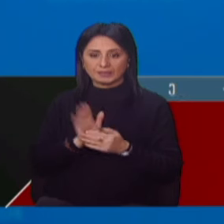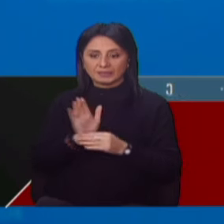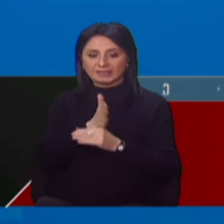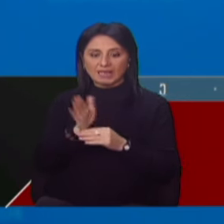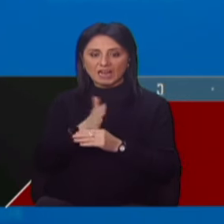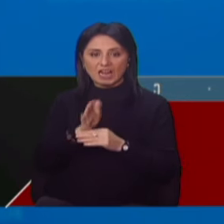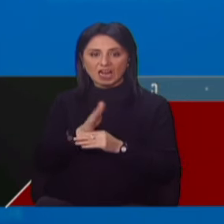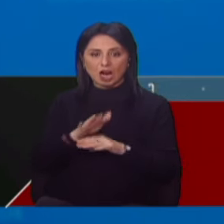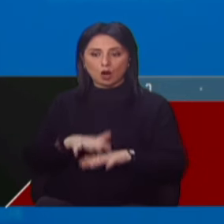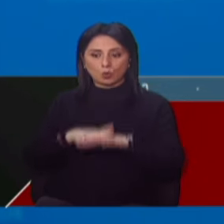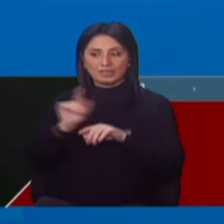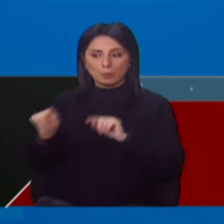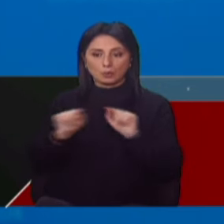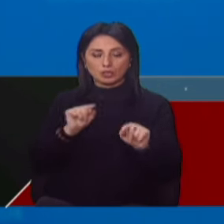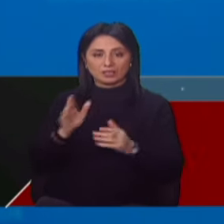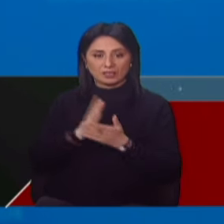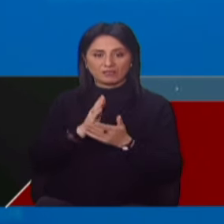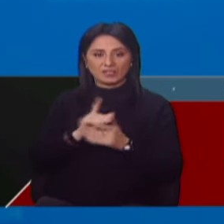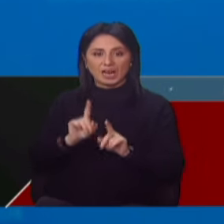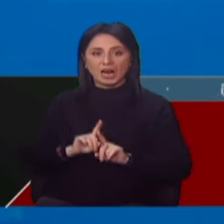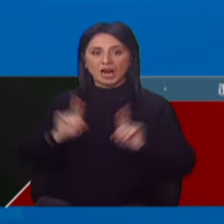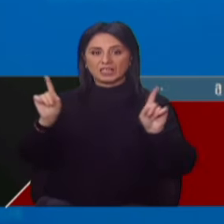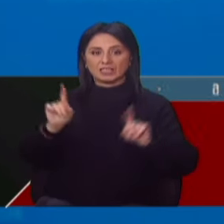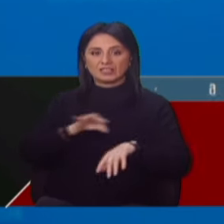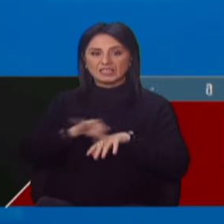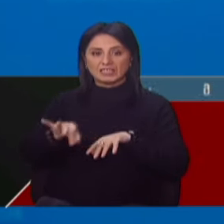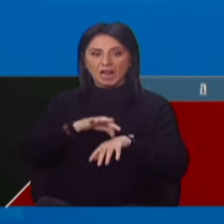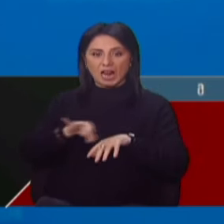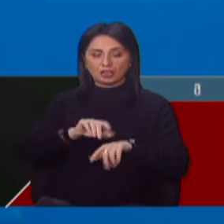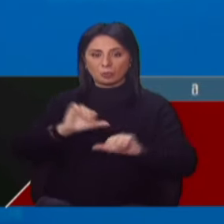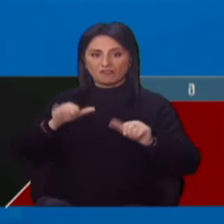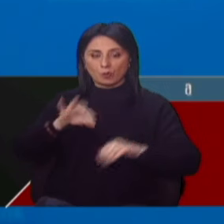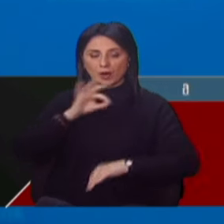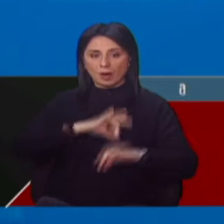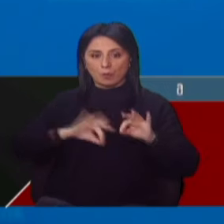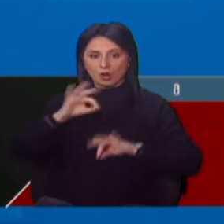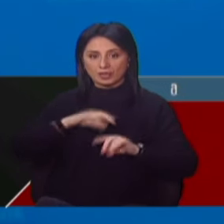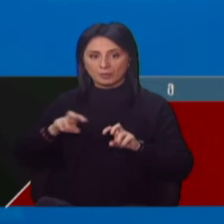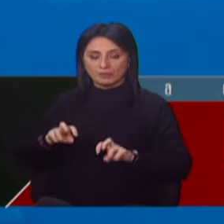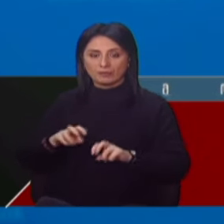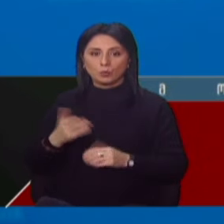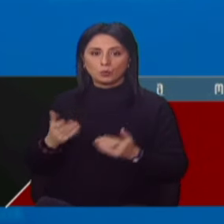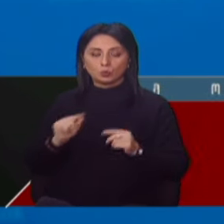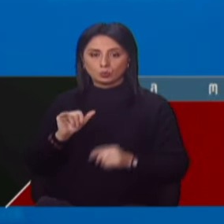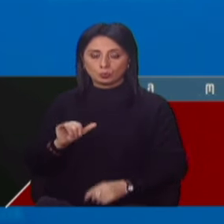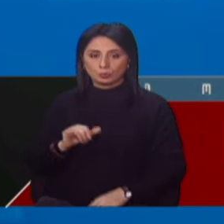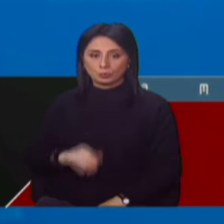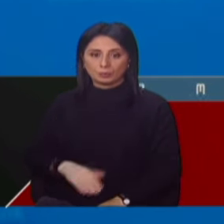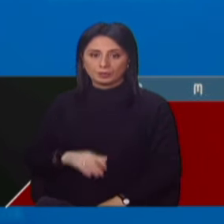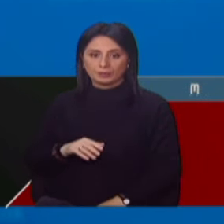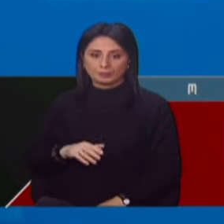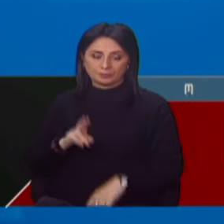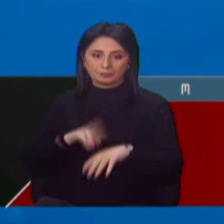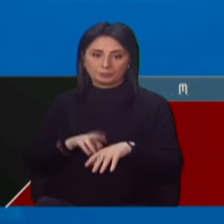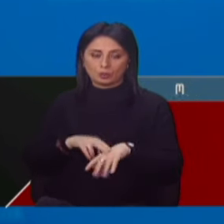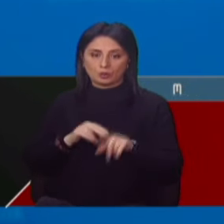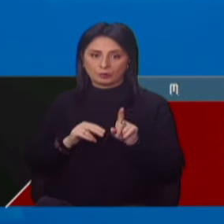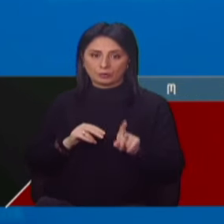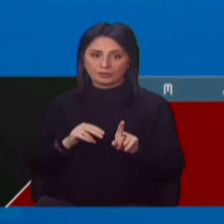ცალკეული დემონსტრანტების მხრიდან ხდება განსაკუთრებით ძალადობრივი ფორმების გამოყენება და თუ